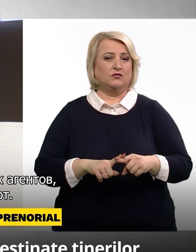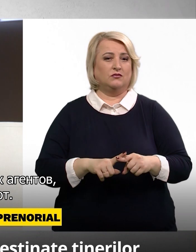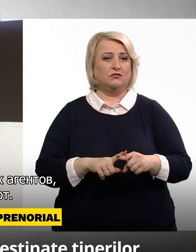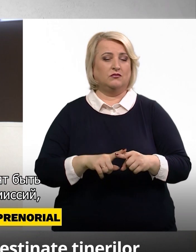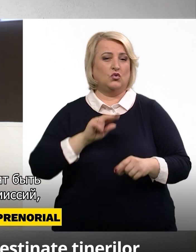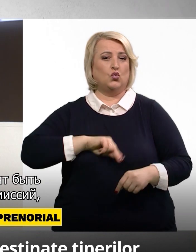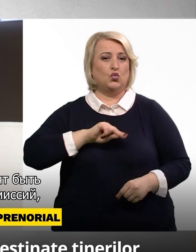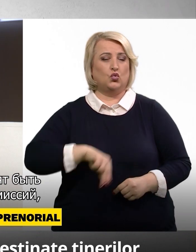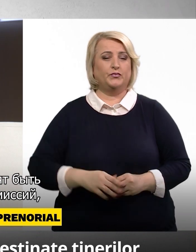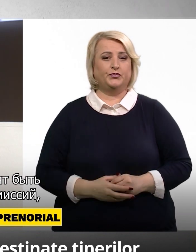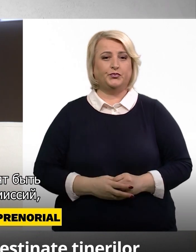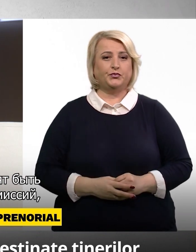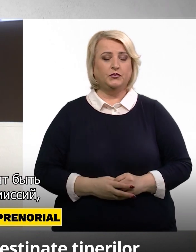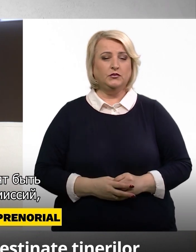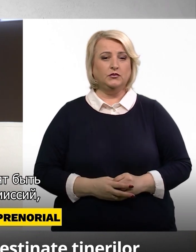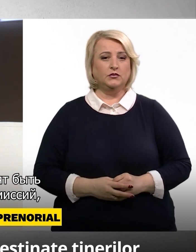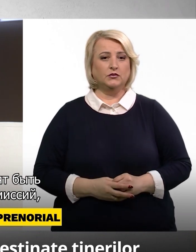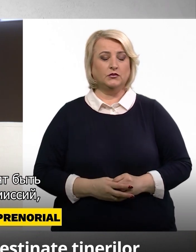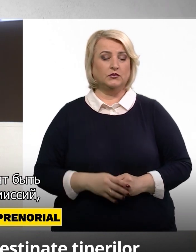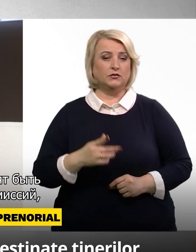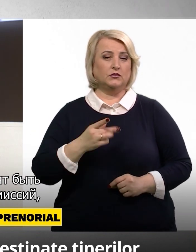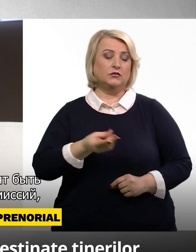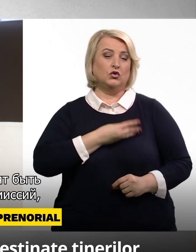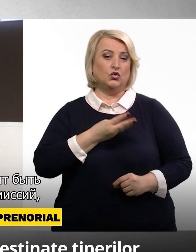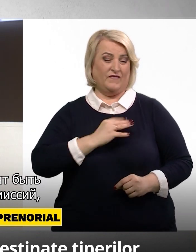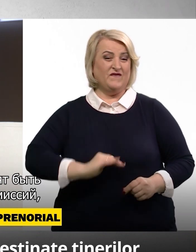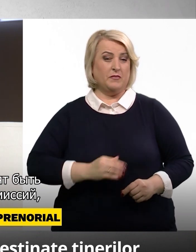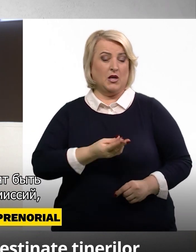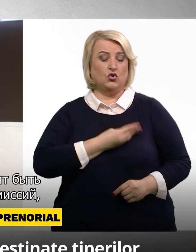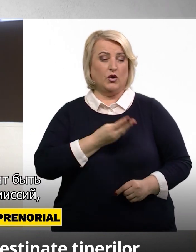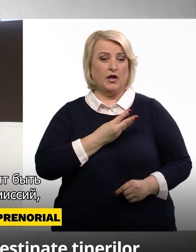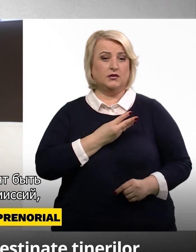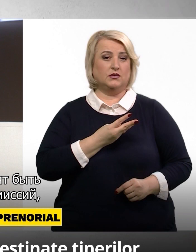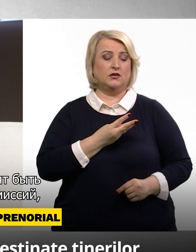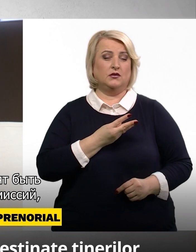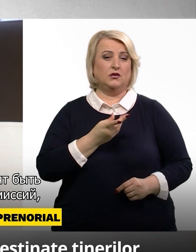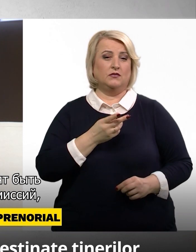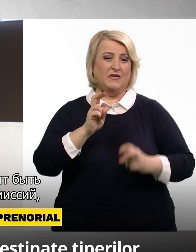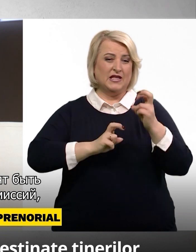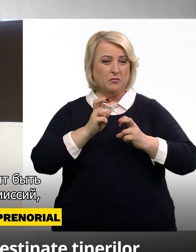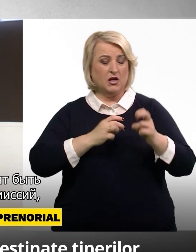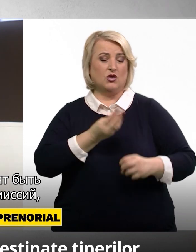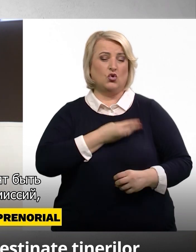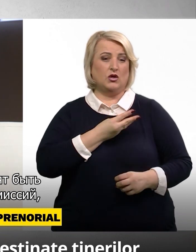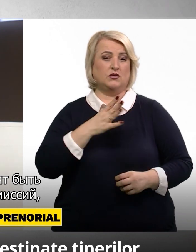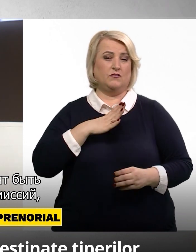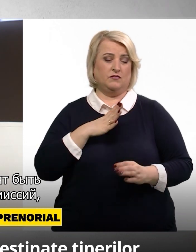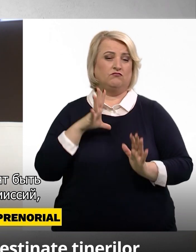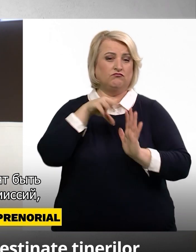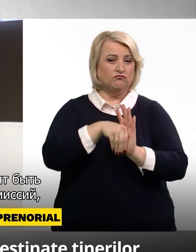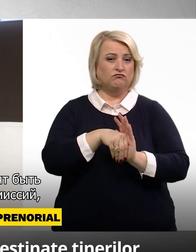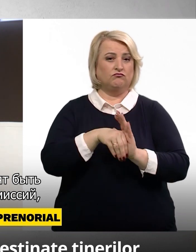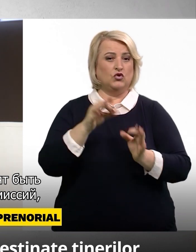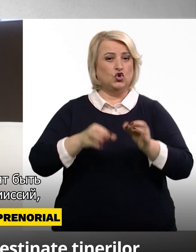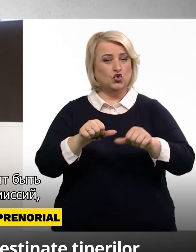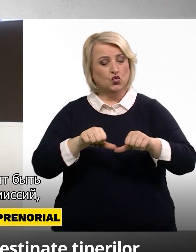acest lucru și ei doresc, firmele doresc, întreprinderile doresc să fie parte și din